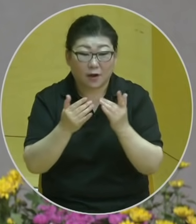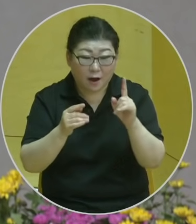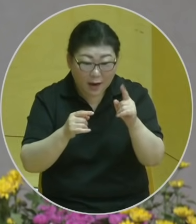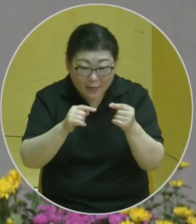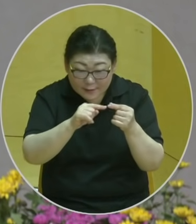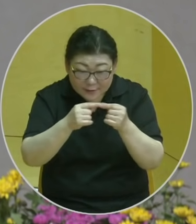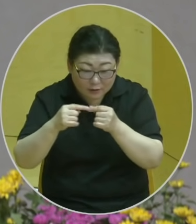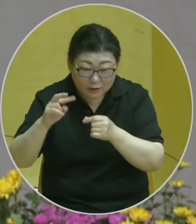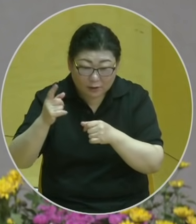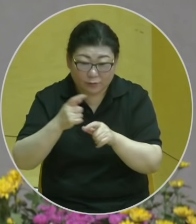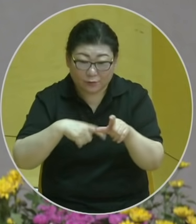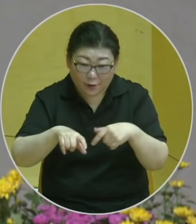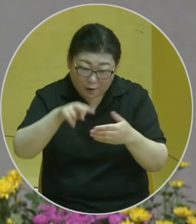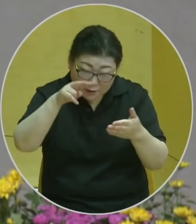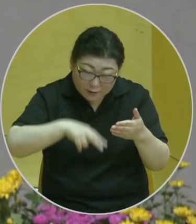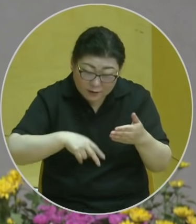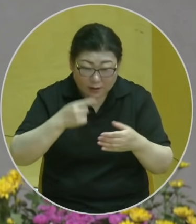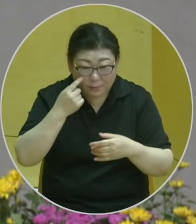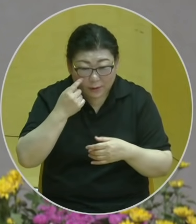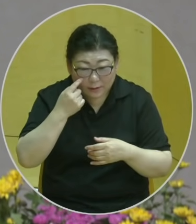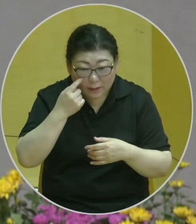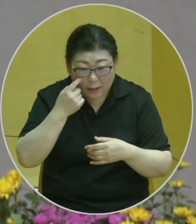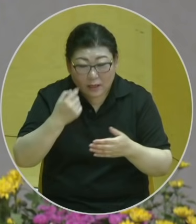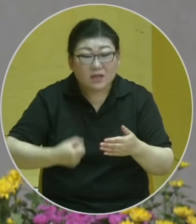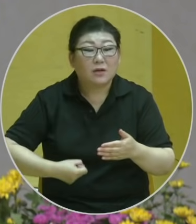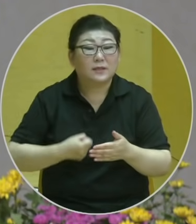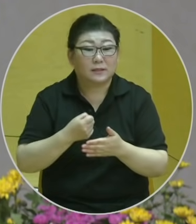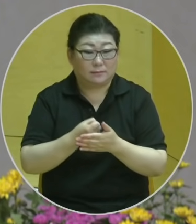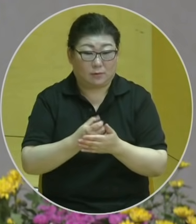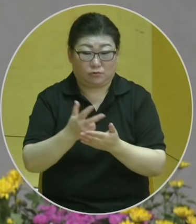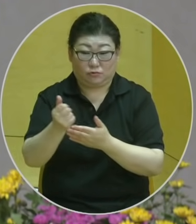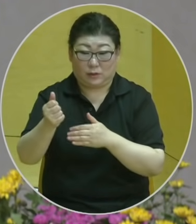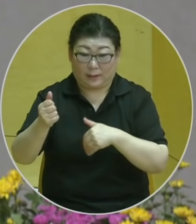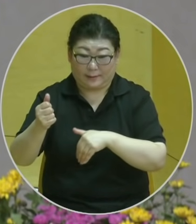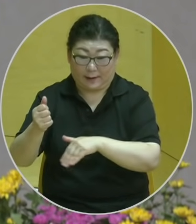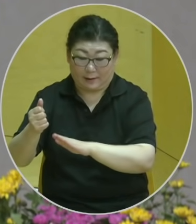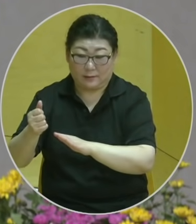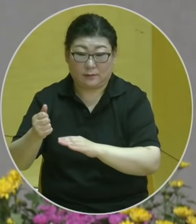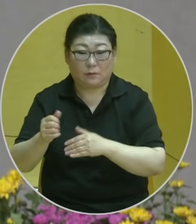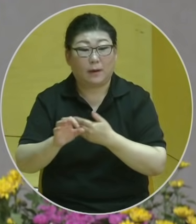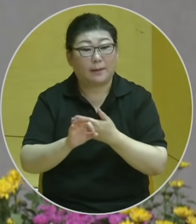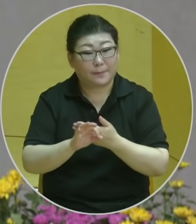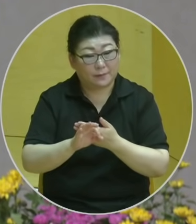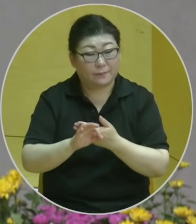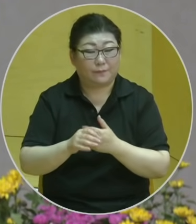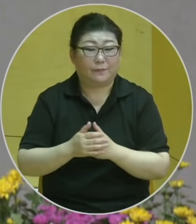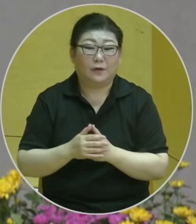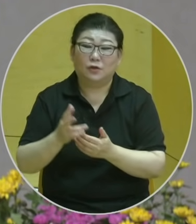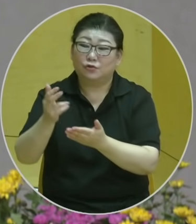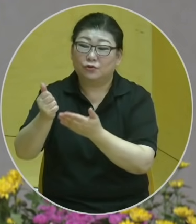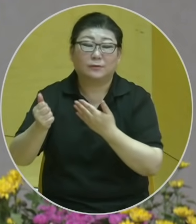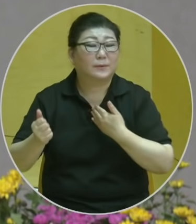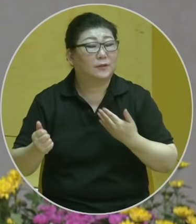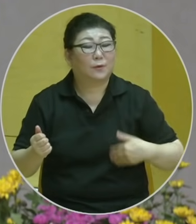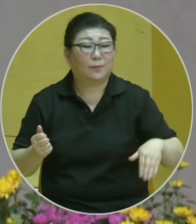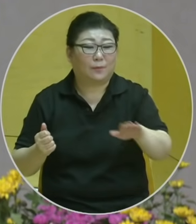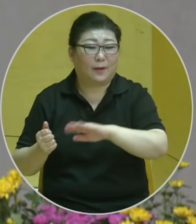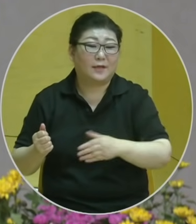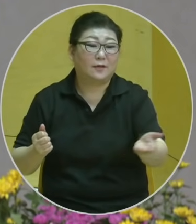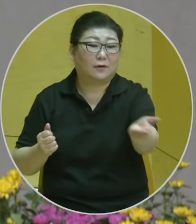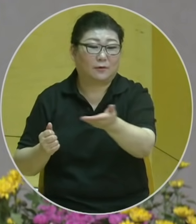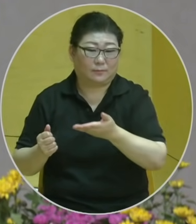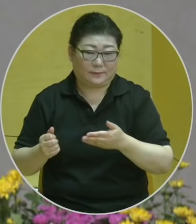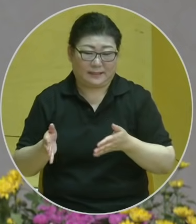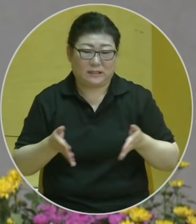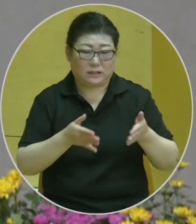마음을 가지고 여러분이 지금 결심하고 내가 주님께로 나가겠다고 할 때에 주님께서 저와 여러분의 길을 인도해 가시는